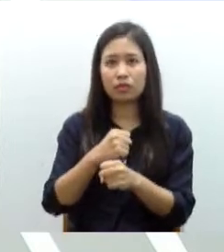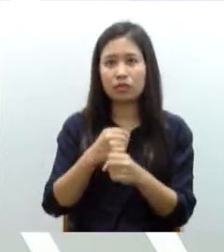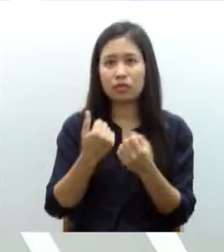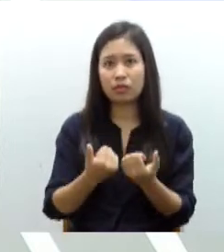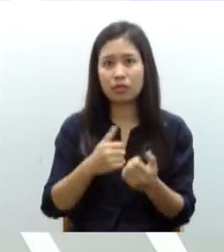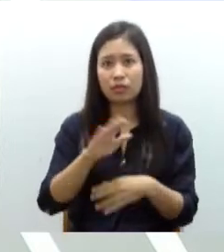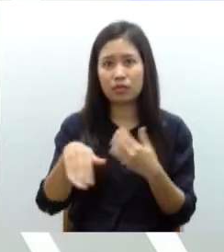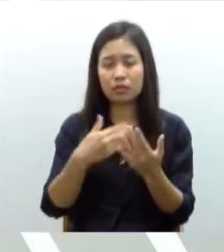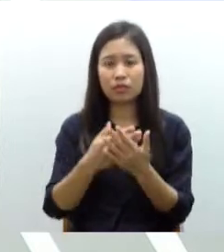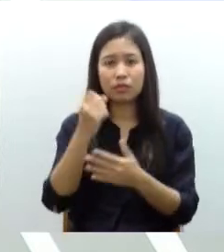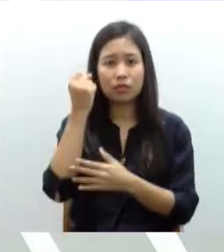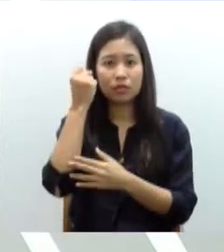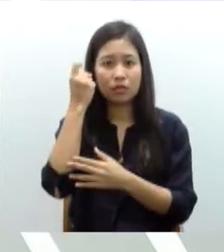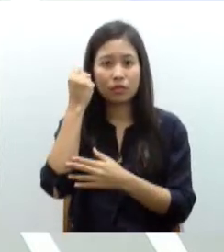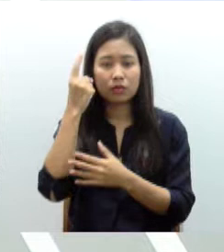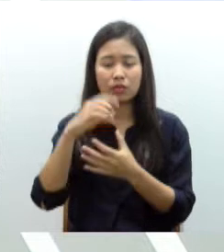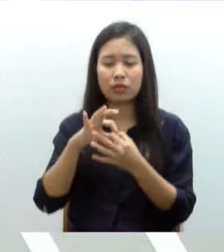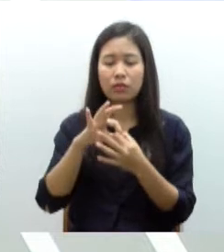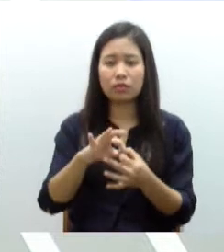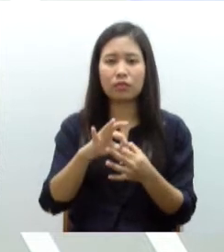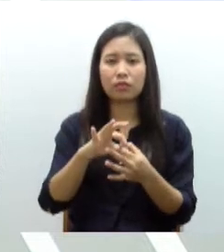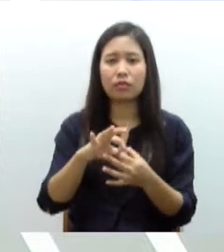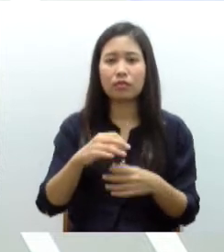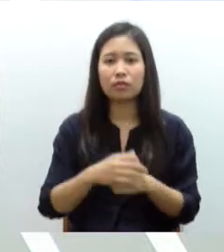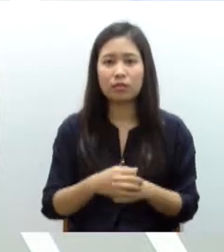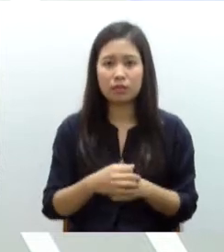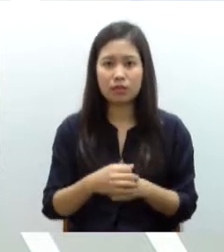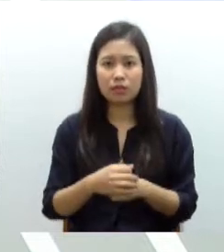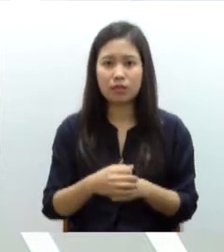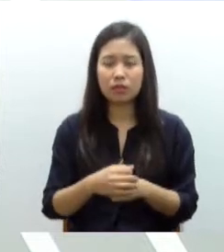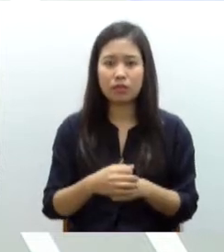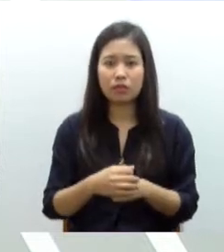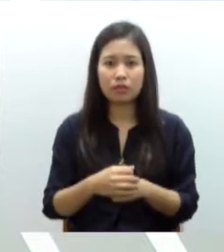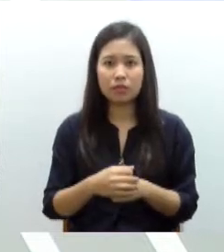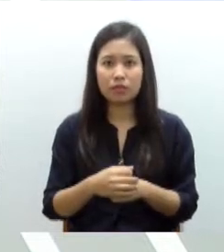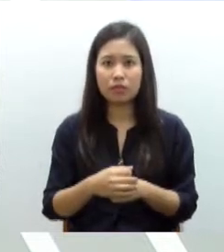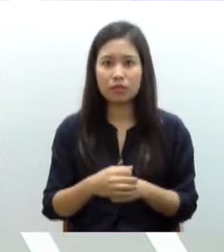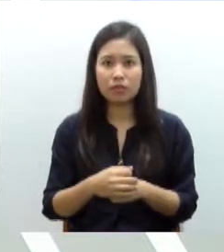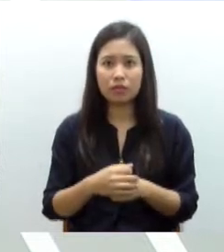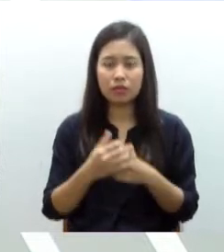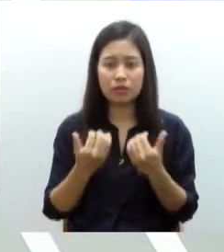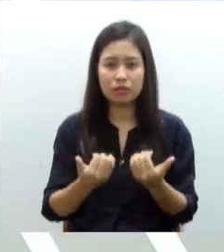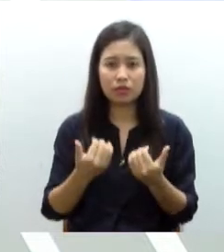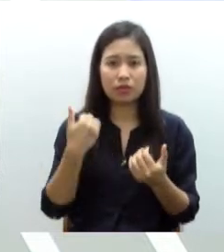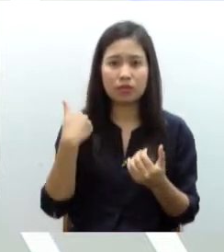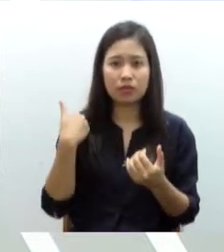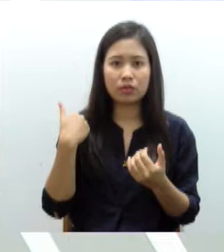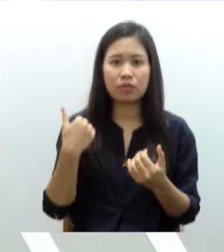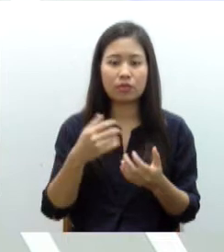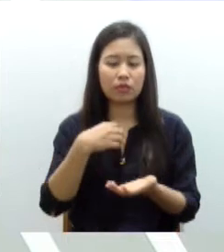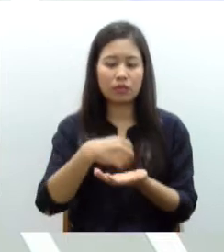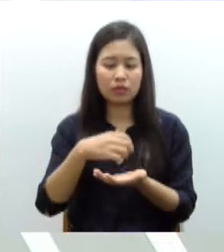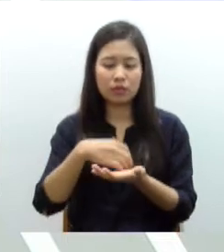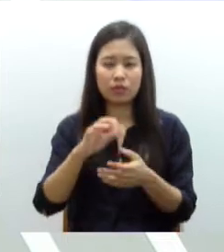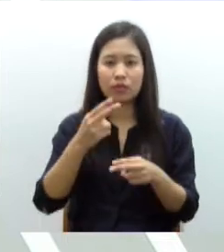และเข้าใจในความเป็นมาและของการดำเนินการนะครับก็ทางด้านนะครับก็คือท่านอุทิศบัวศรีครับท่านรองเลขาธิการ ครับ ท่านป